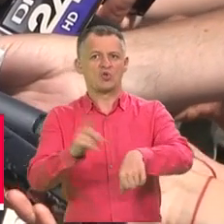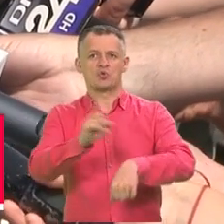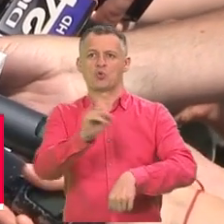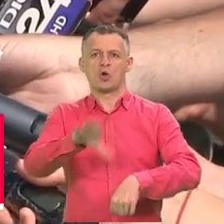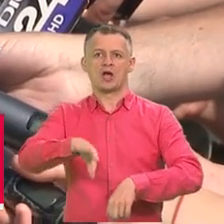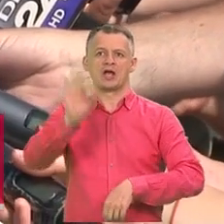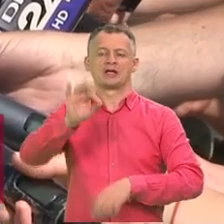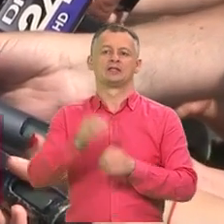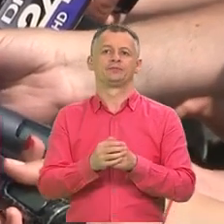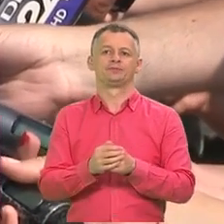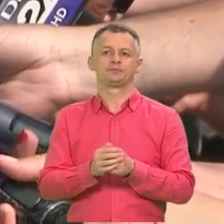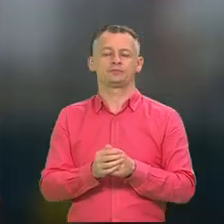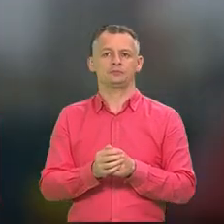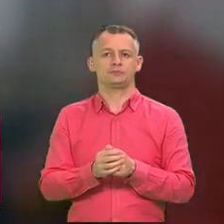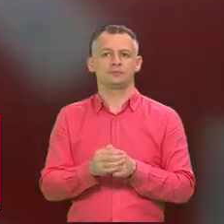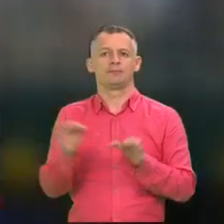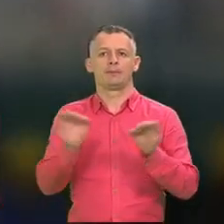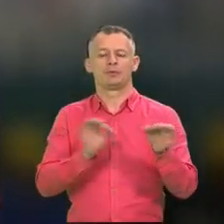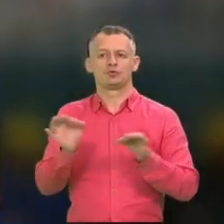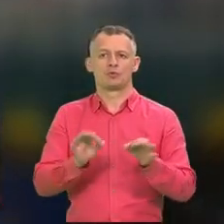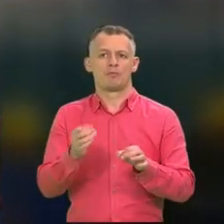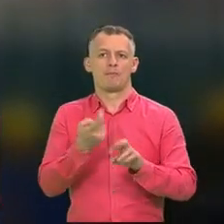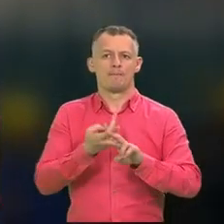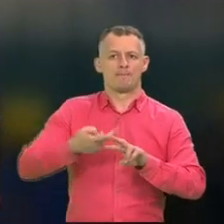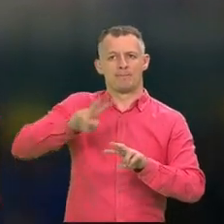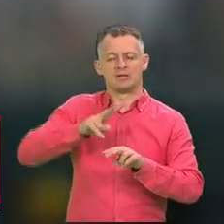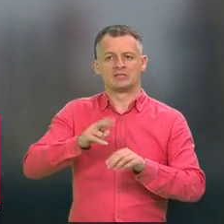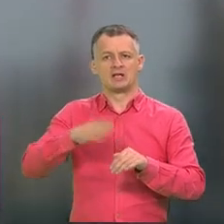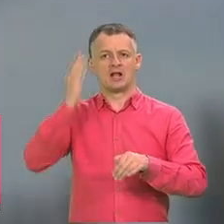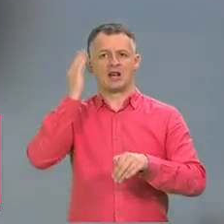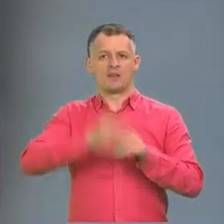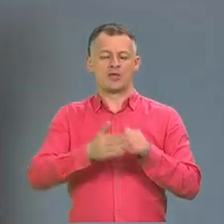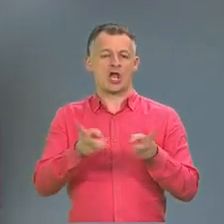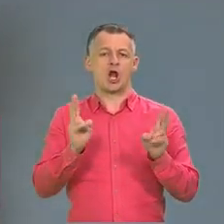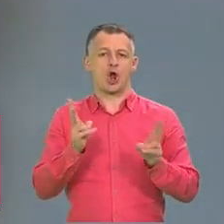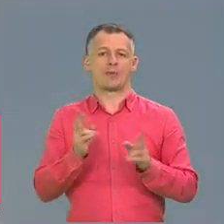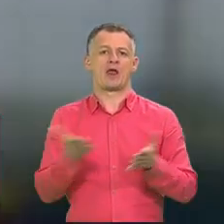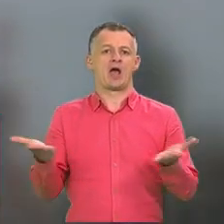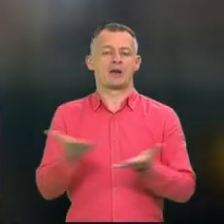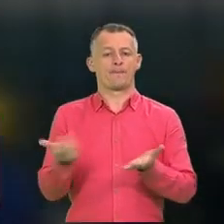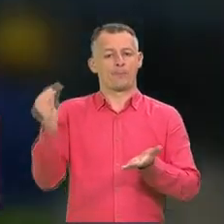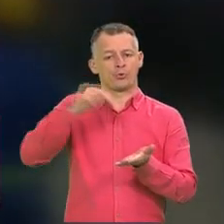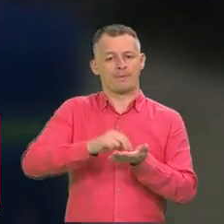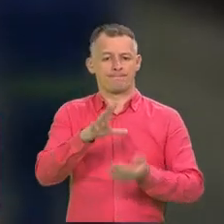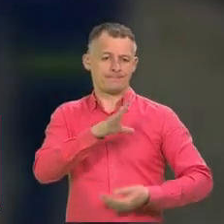identificate măsuri peste limita normală care ar putea pune în